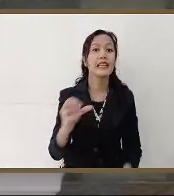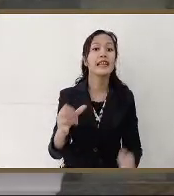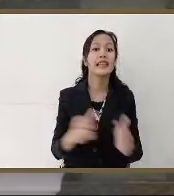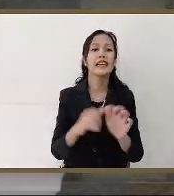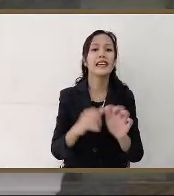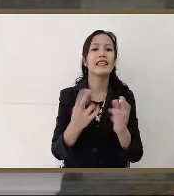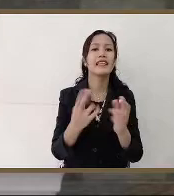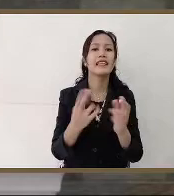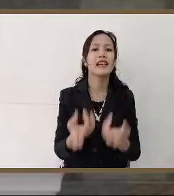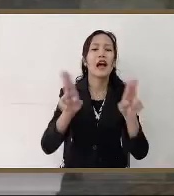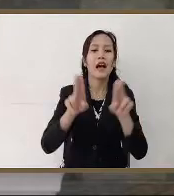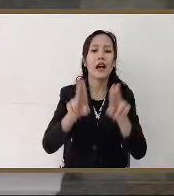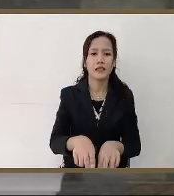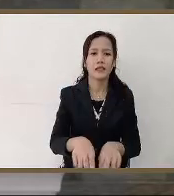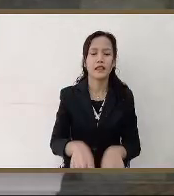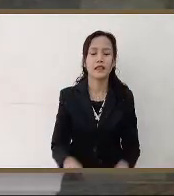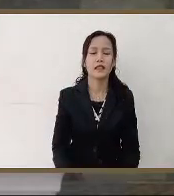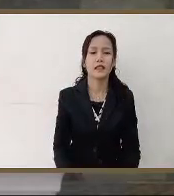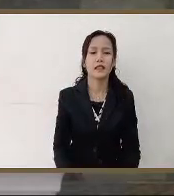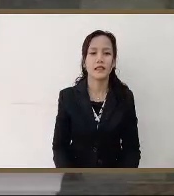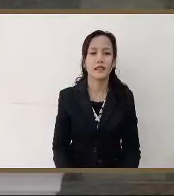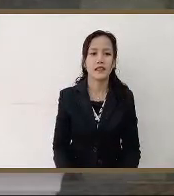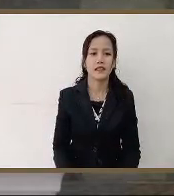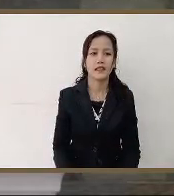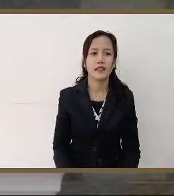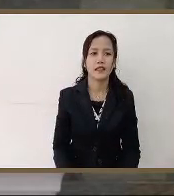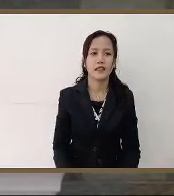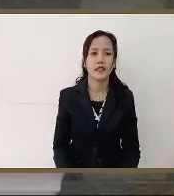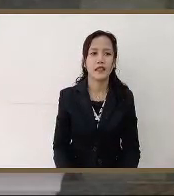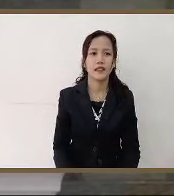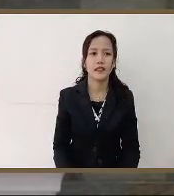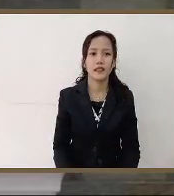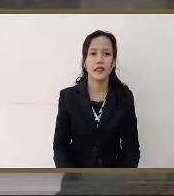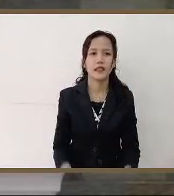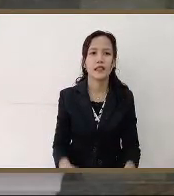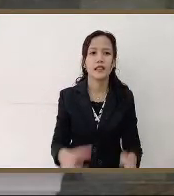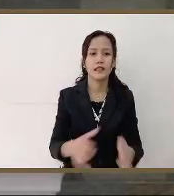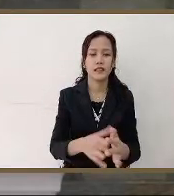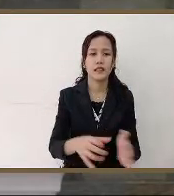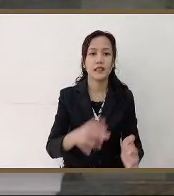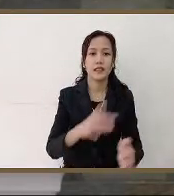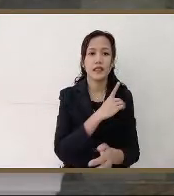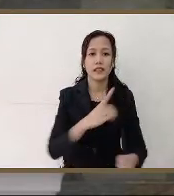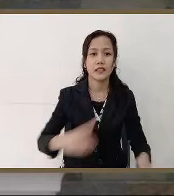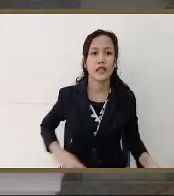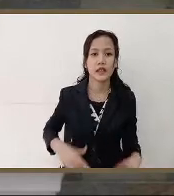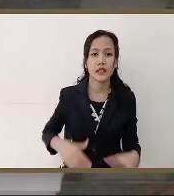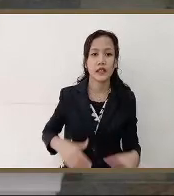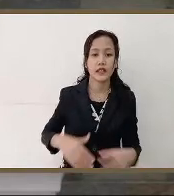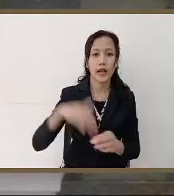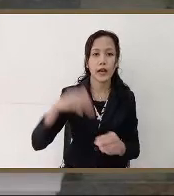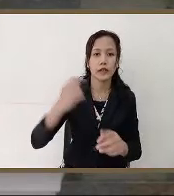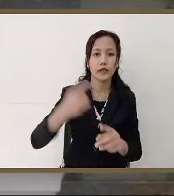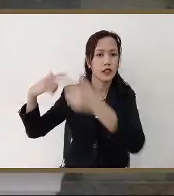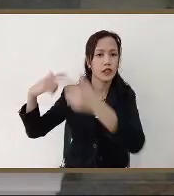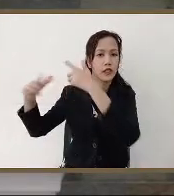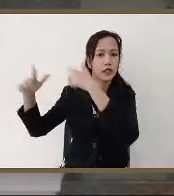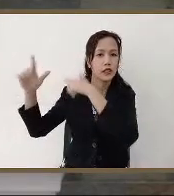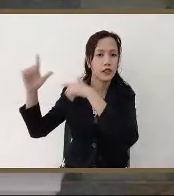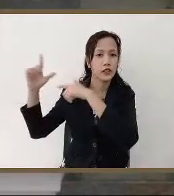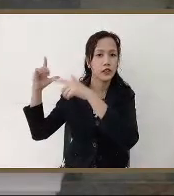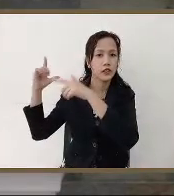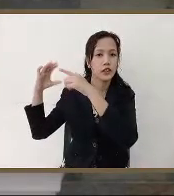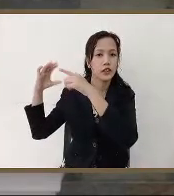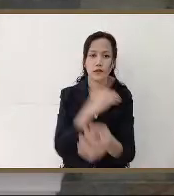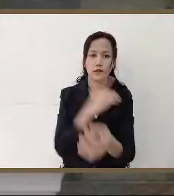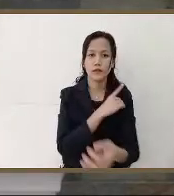ito. Na-foreshadowed po ang Panginoong Hesukristo sa buhay ni David sa pamamagitan ng kanyang eternal